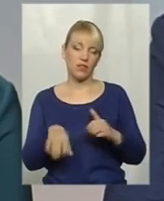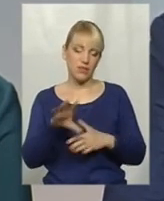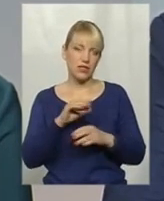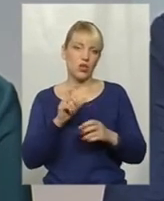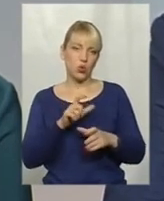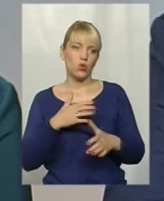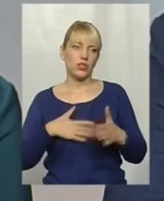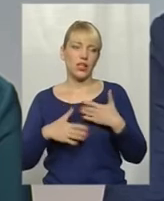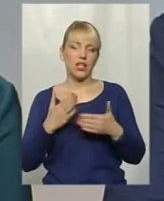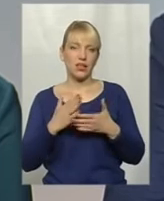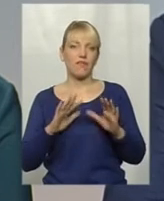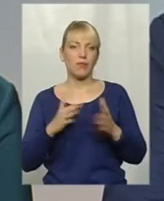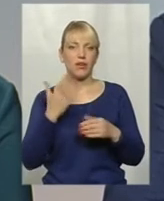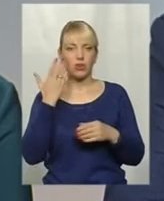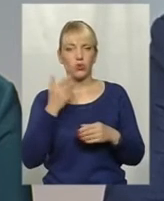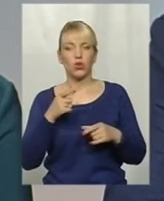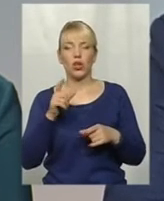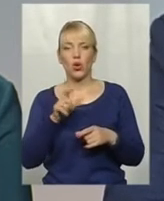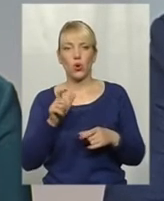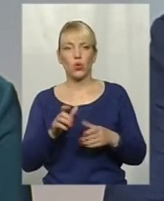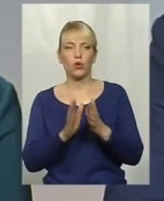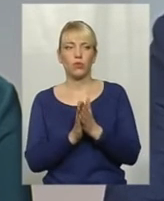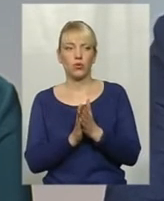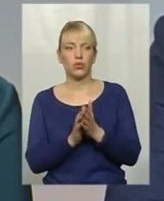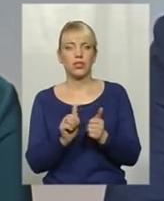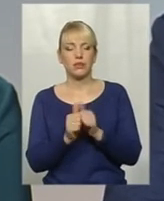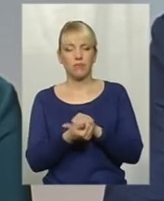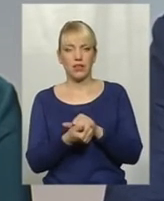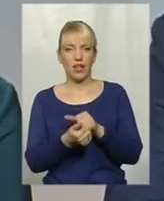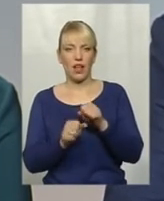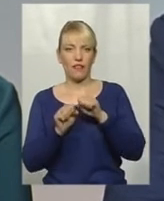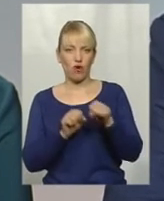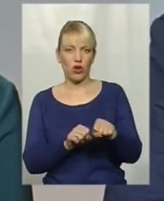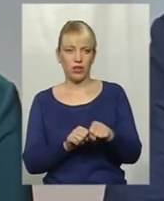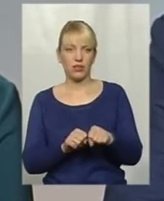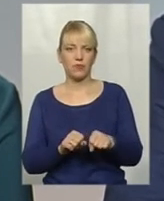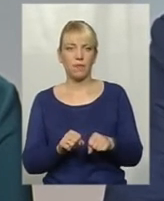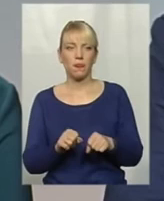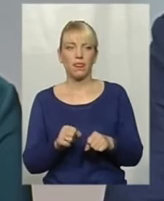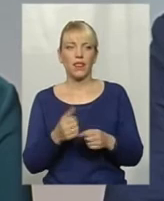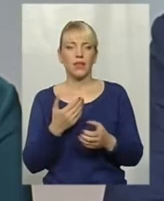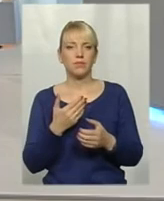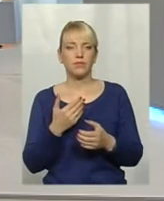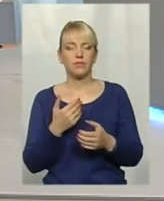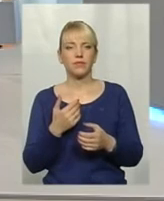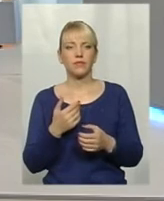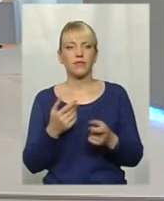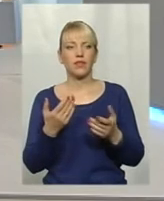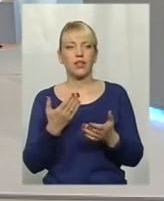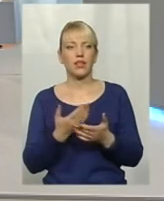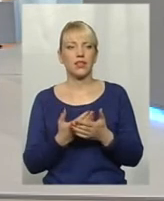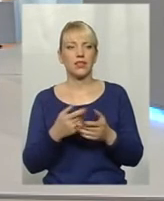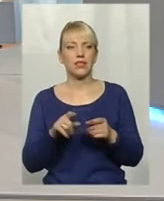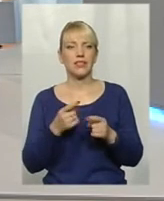хоча є випадки, дійсно, коли люди звертаються за зміну до адвоката. Так, не завжди, більше того, характером. Ні, просто ні, таким